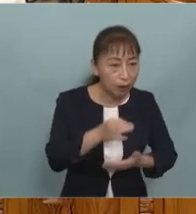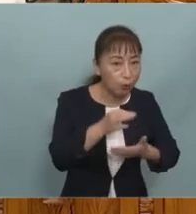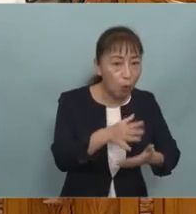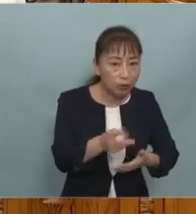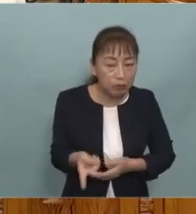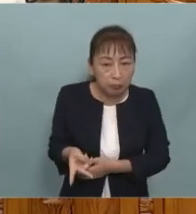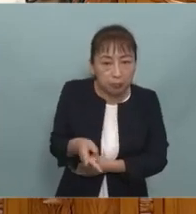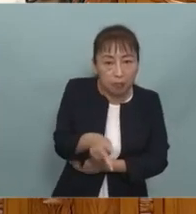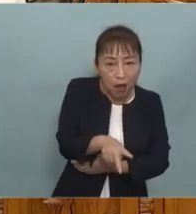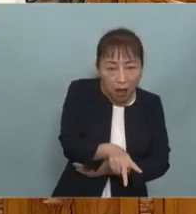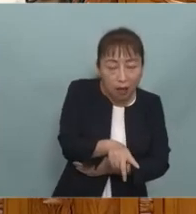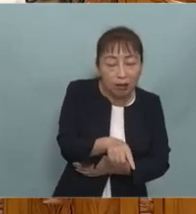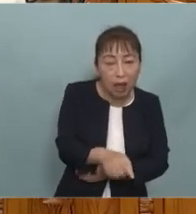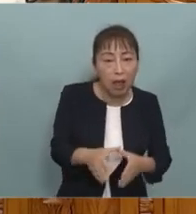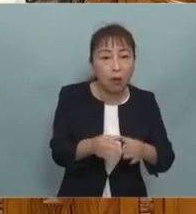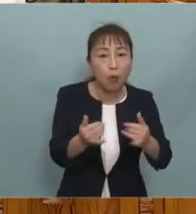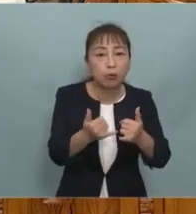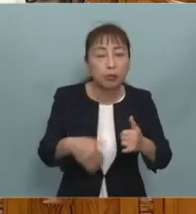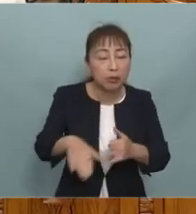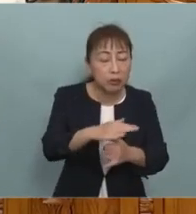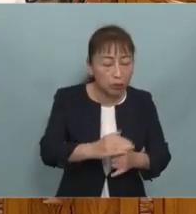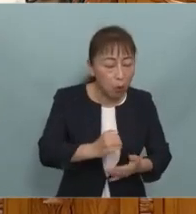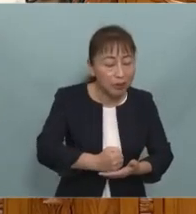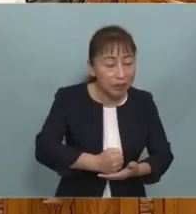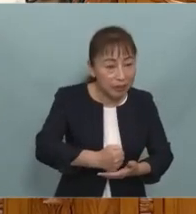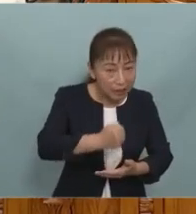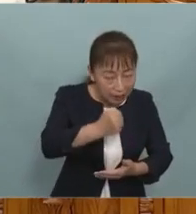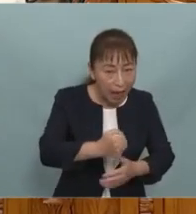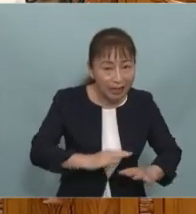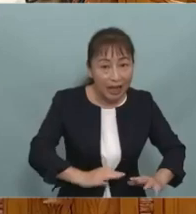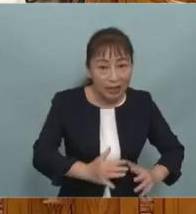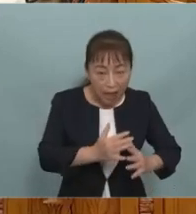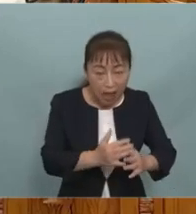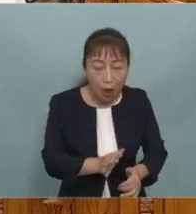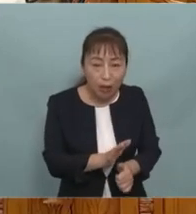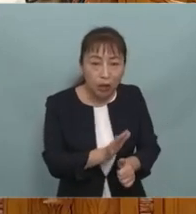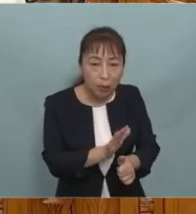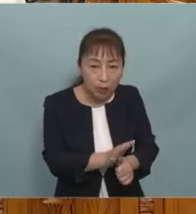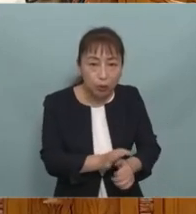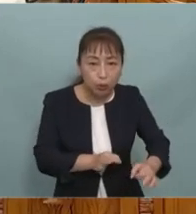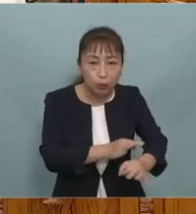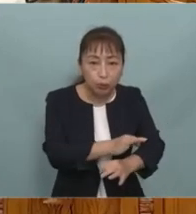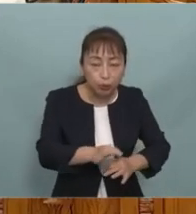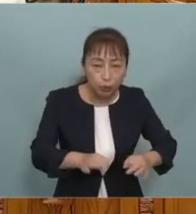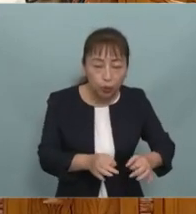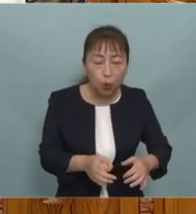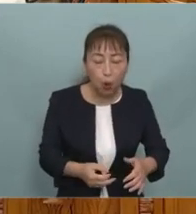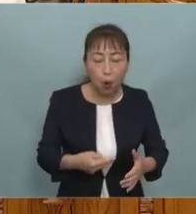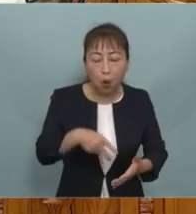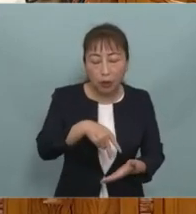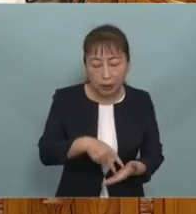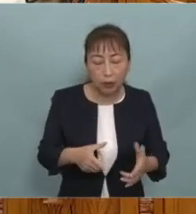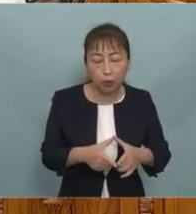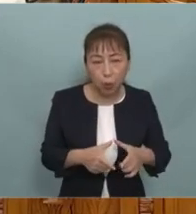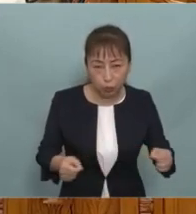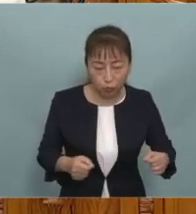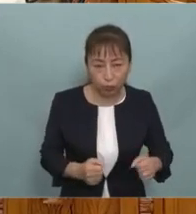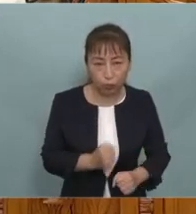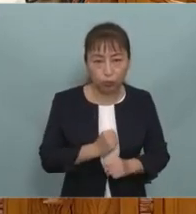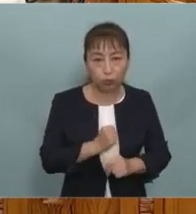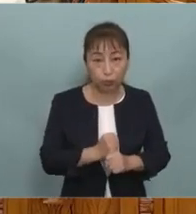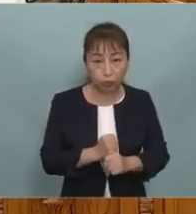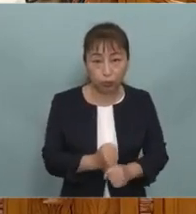ものとし国民の資産形成を後する資産運用立国の政策を引き継ぐととも